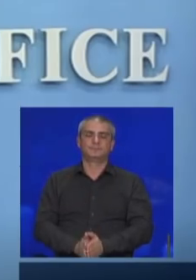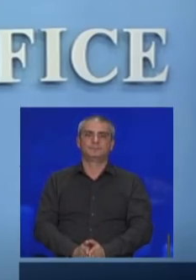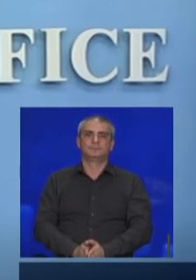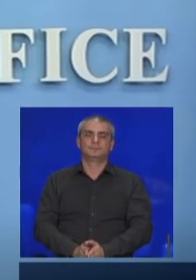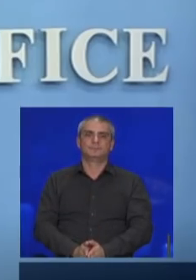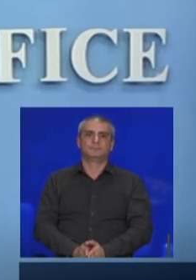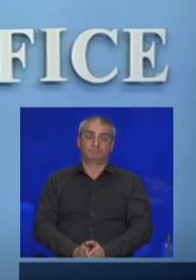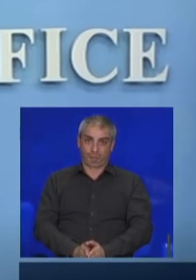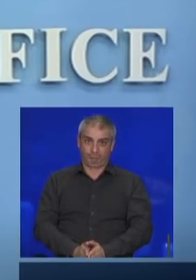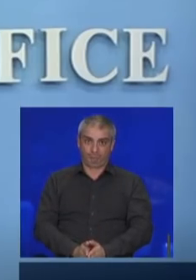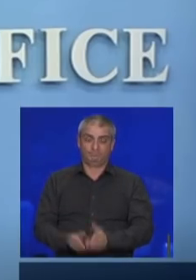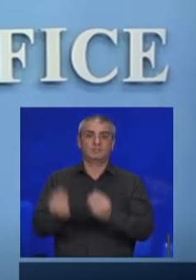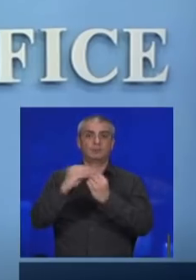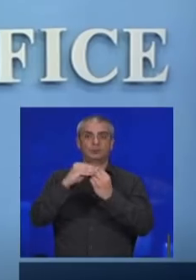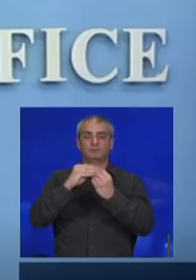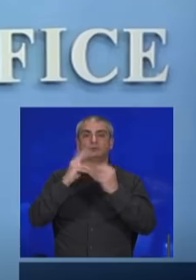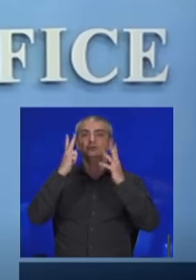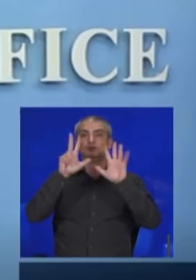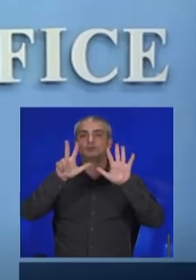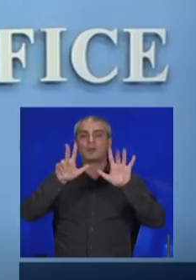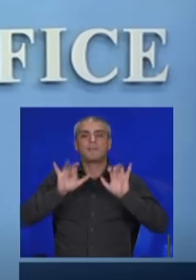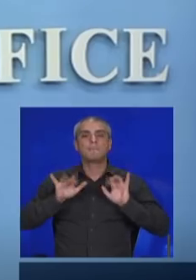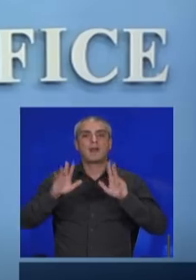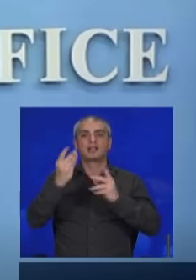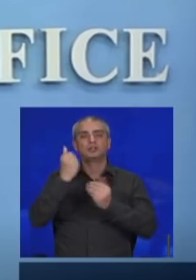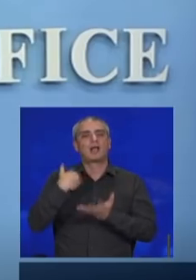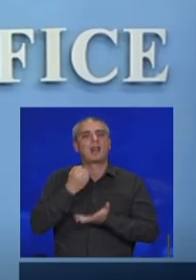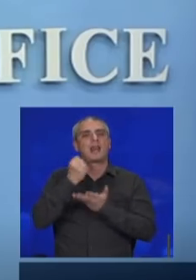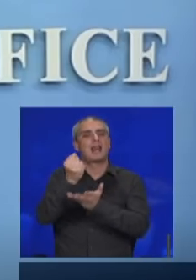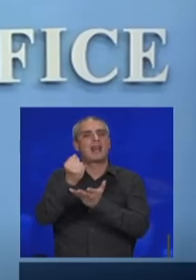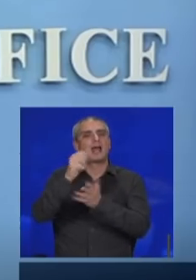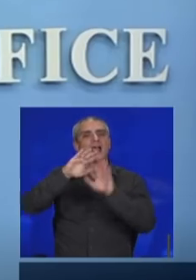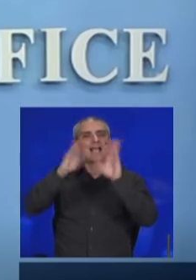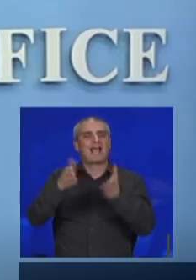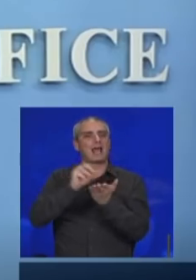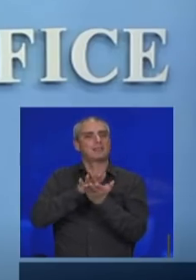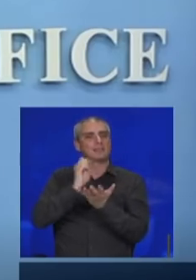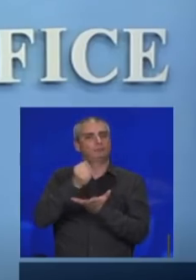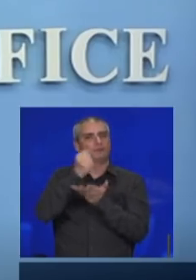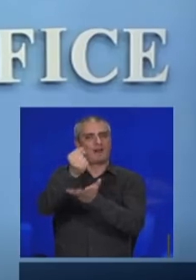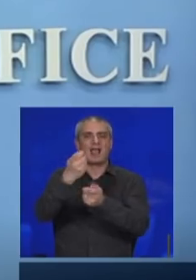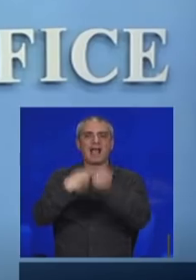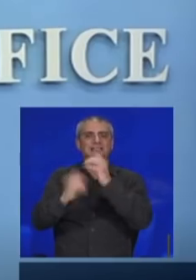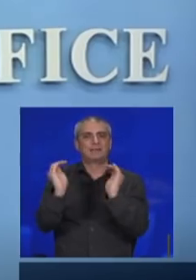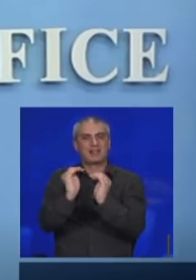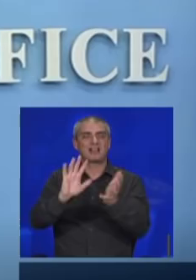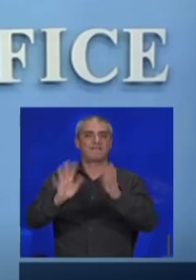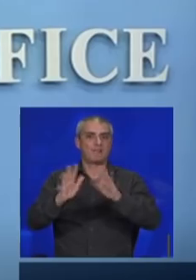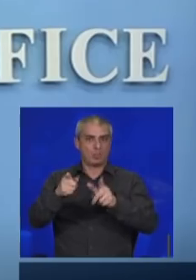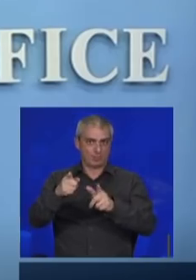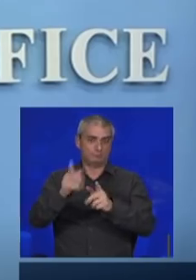בנוסף ל-8 מיליארד שקלים שעמדנו קרן תזרימית לטובת העסקים הקטנים והבינוניים כדי שיעזרו